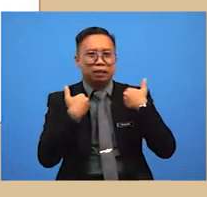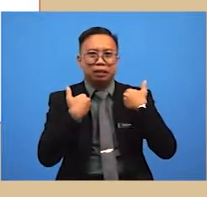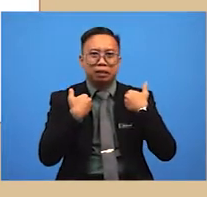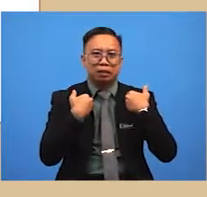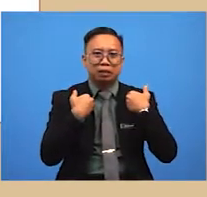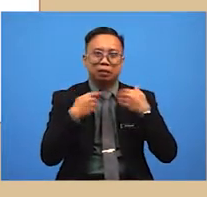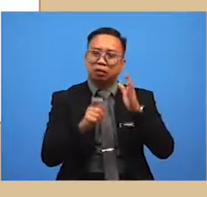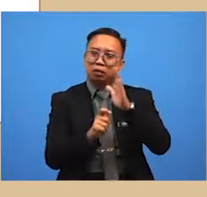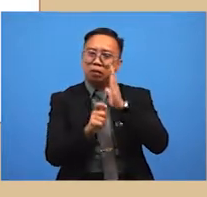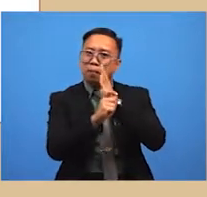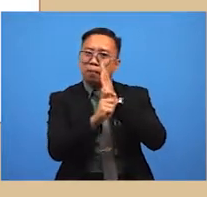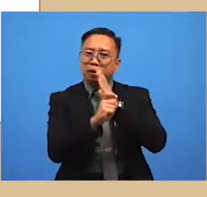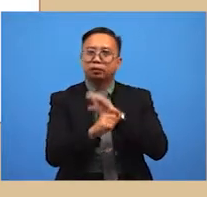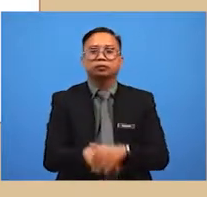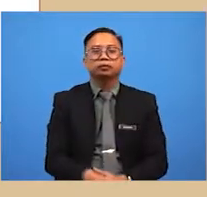pencambahan.